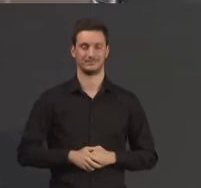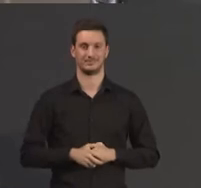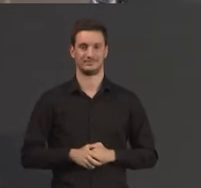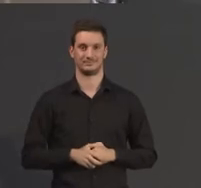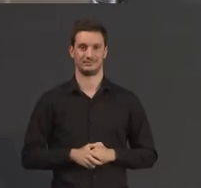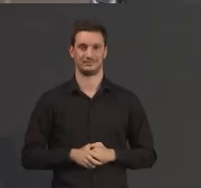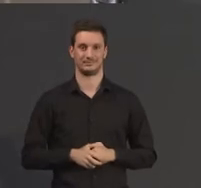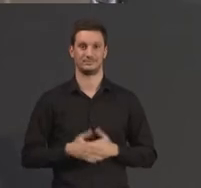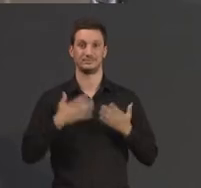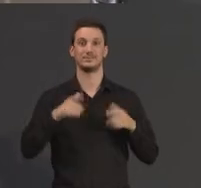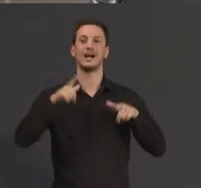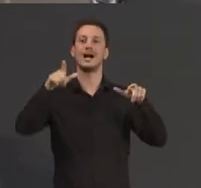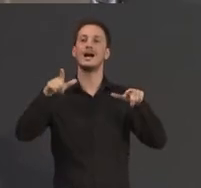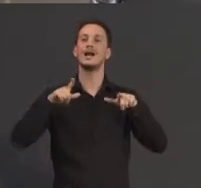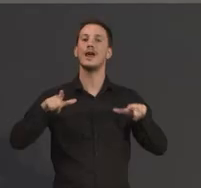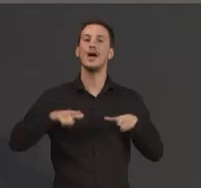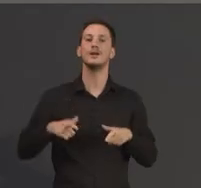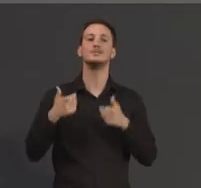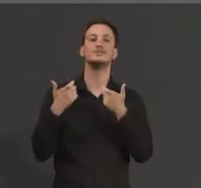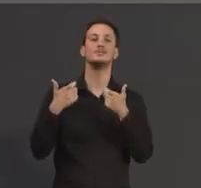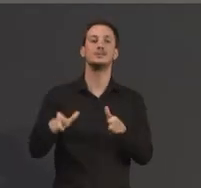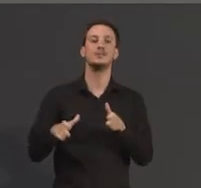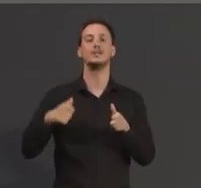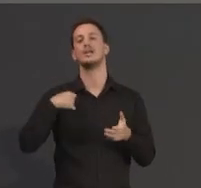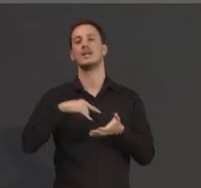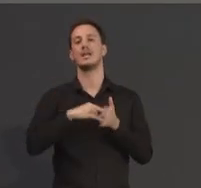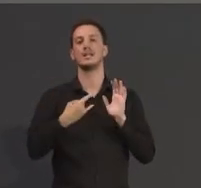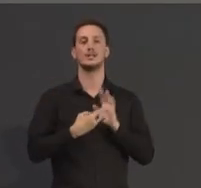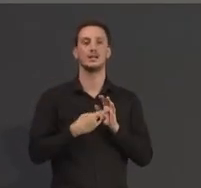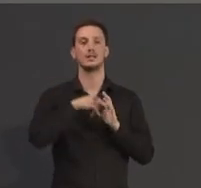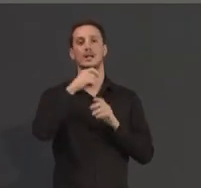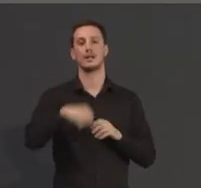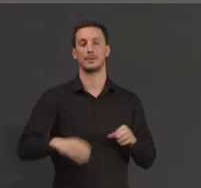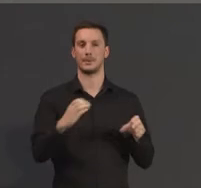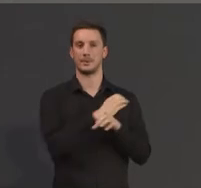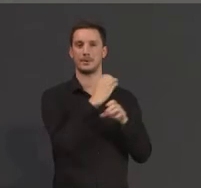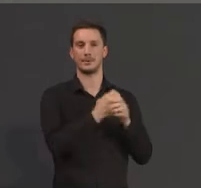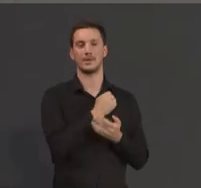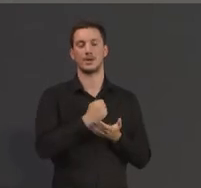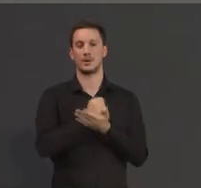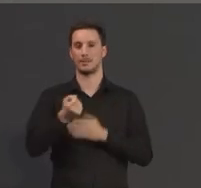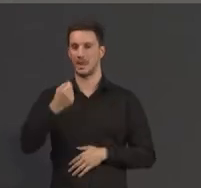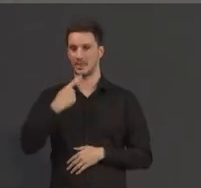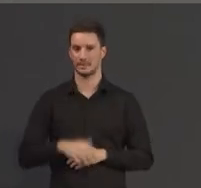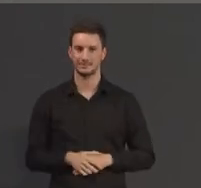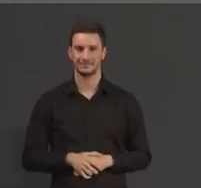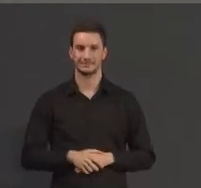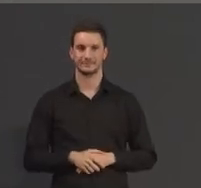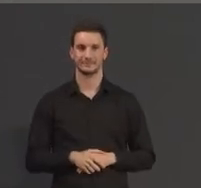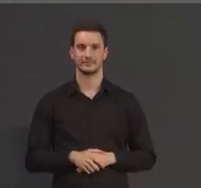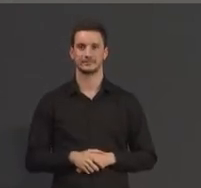Comencem pels graduats i graduades en enginyeria biomèdica. Per això demanem que pugin a